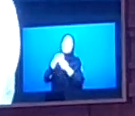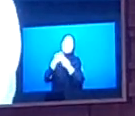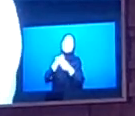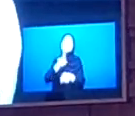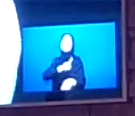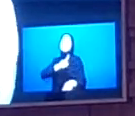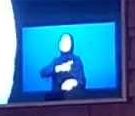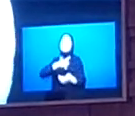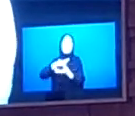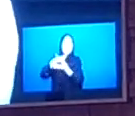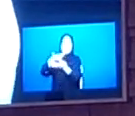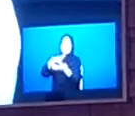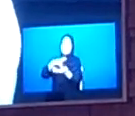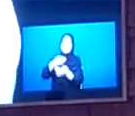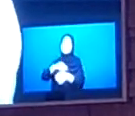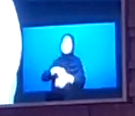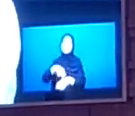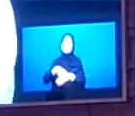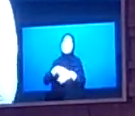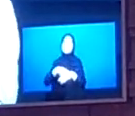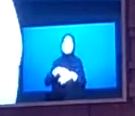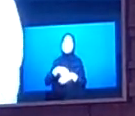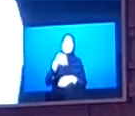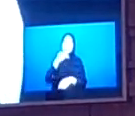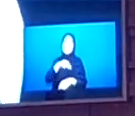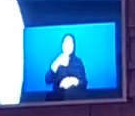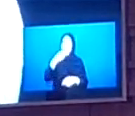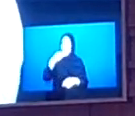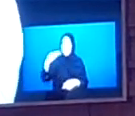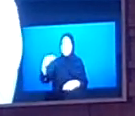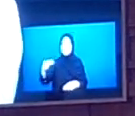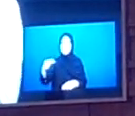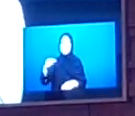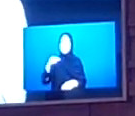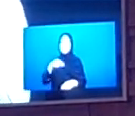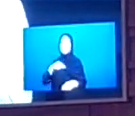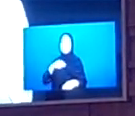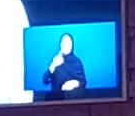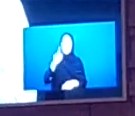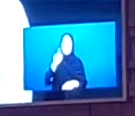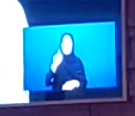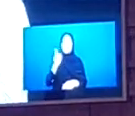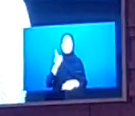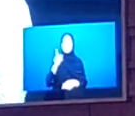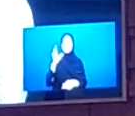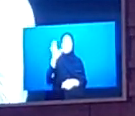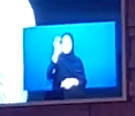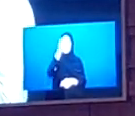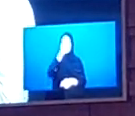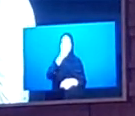Indonesia supaya Indonesia ini tidak semua